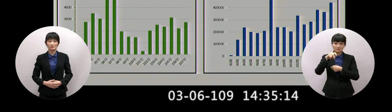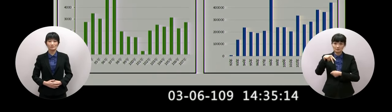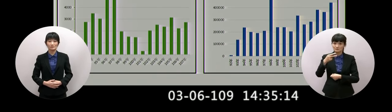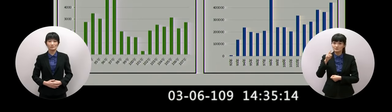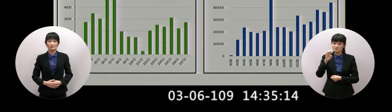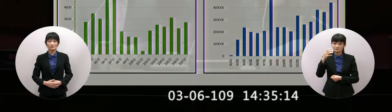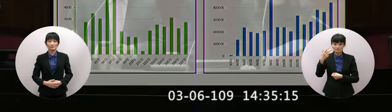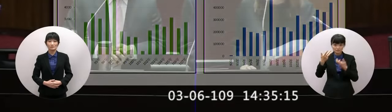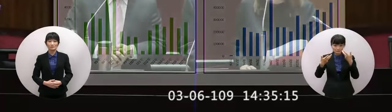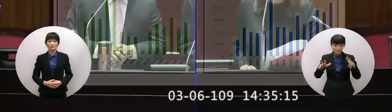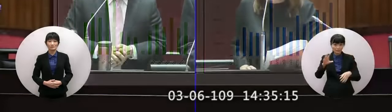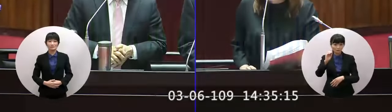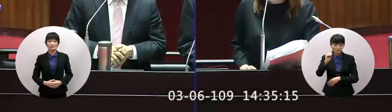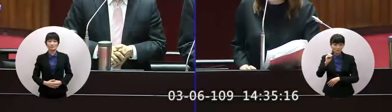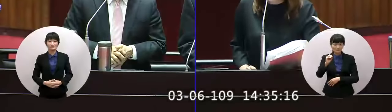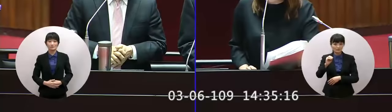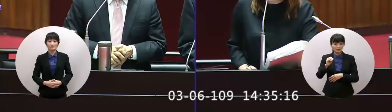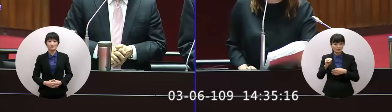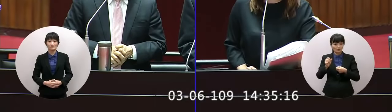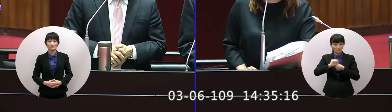274万多片，它涨幅高达 8.6倍。